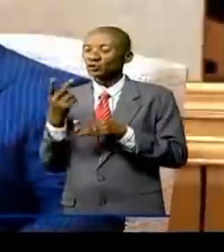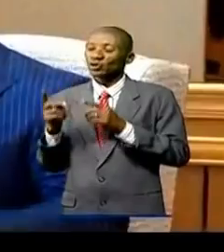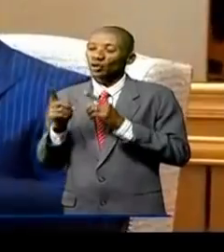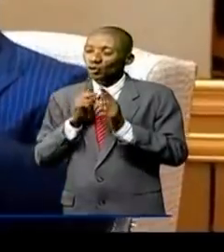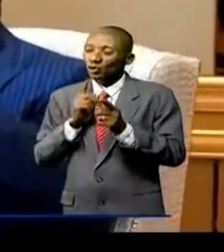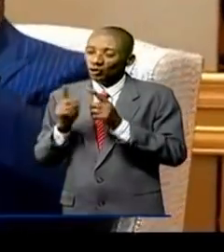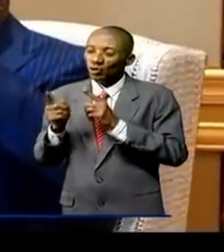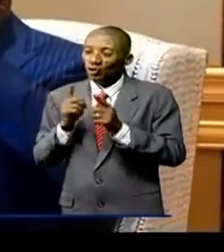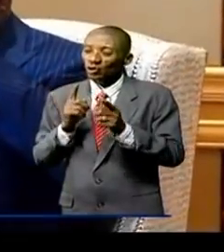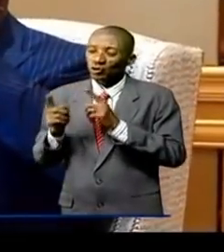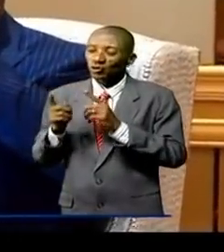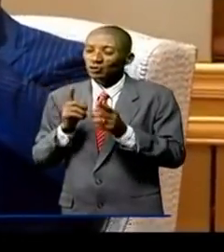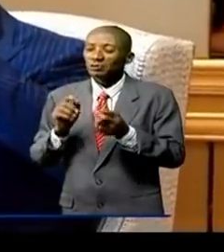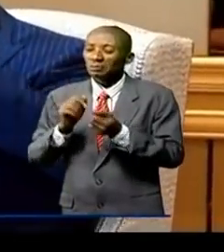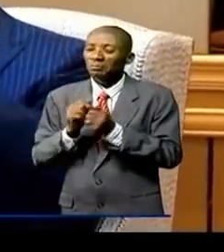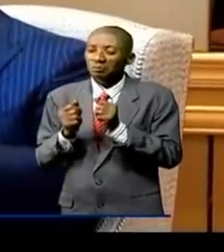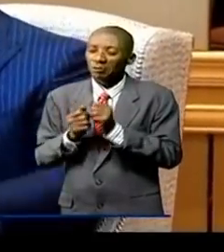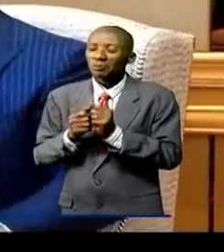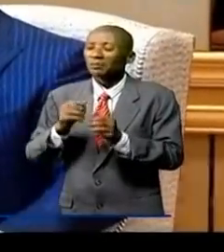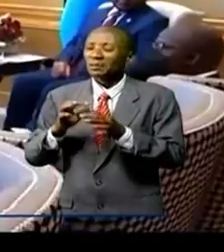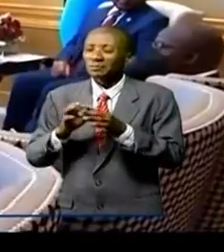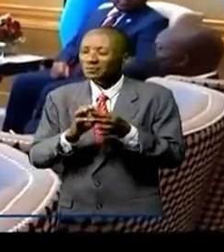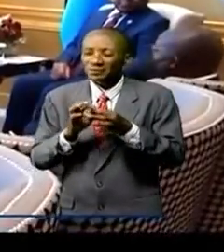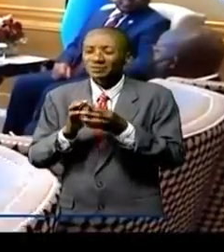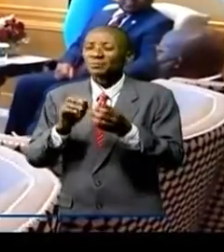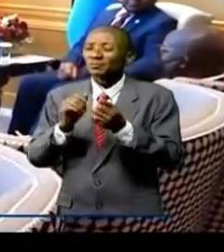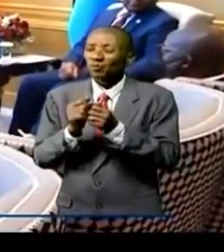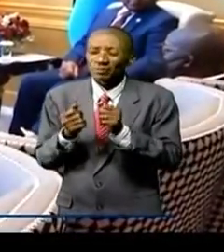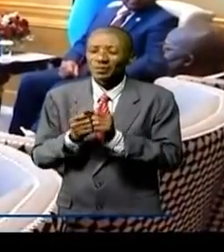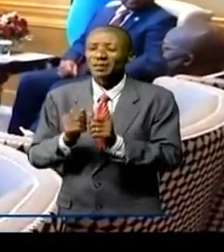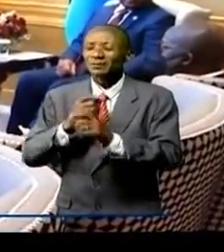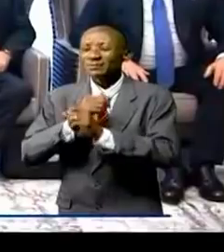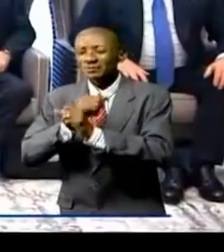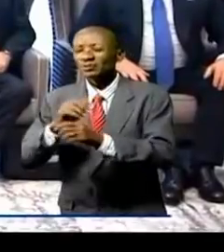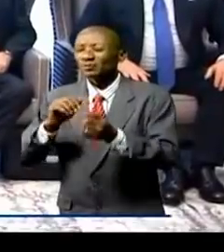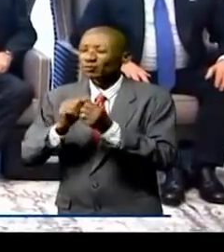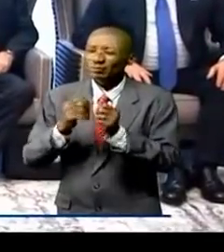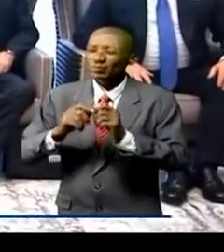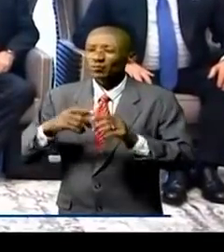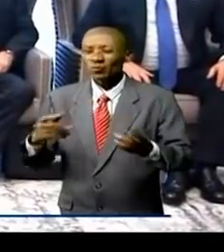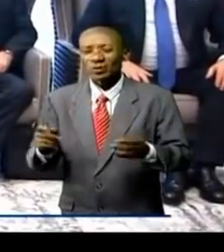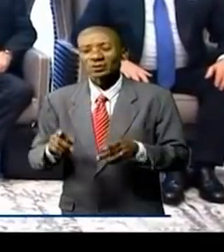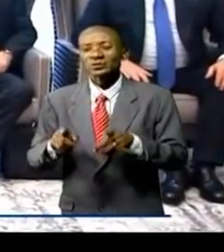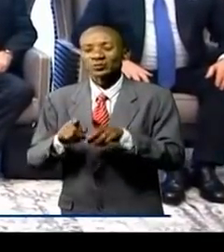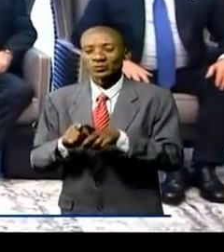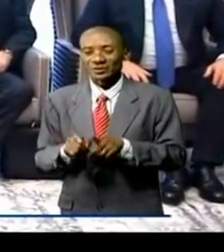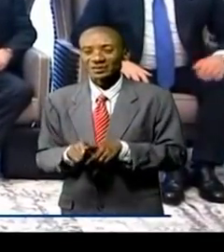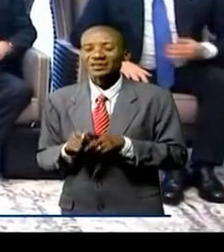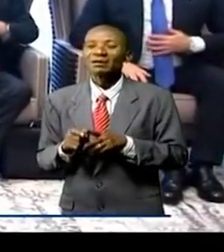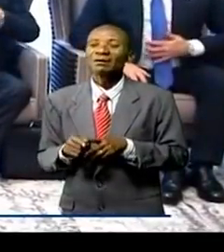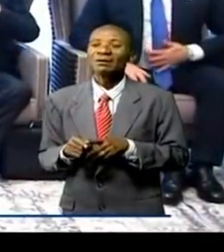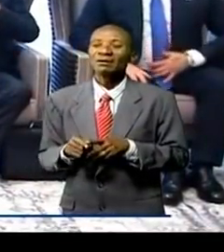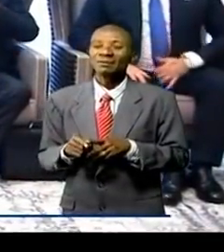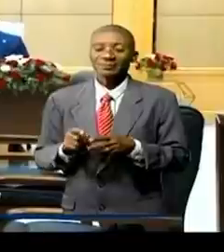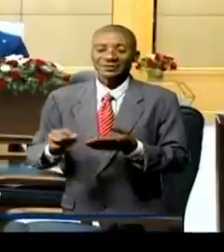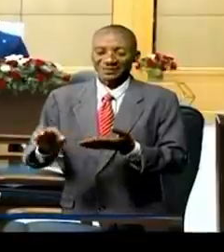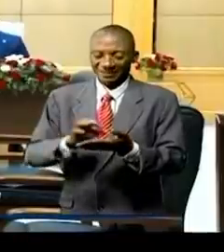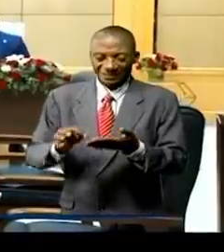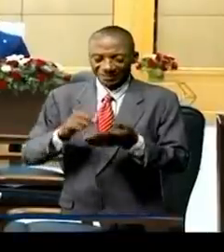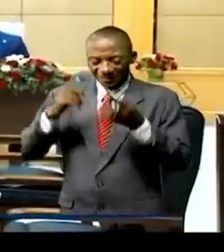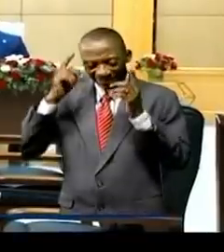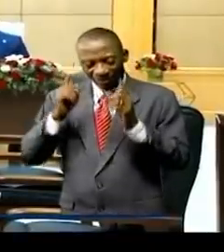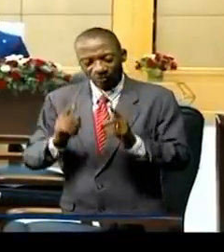bien sûr de rejoindre leurs délégations respectives pour la signature des accords sanctionnant une longue période de négociation.